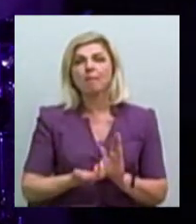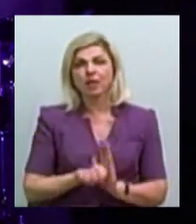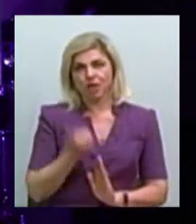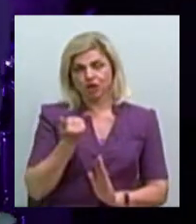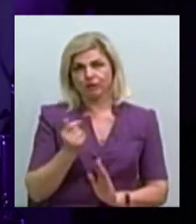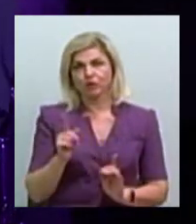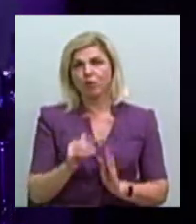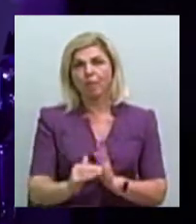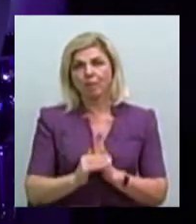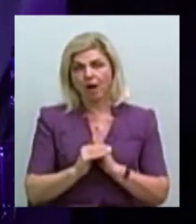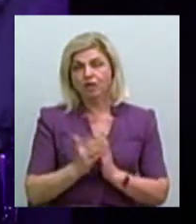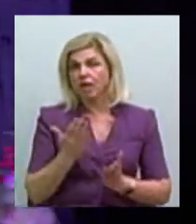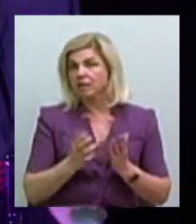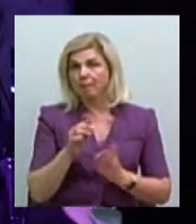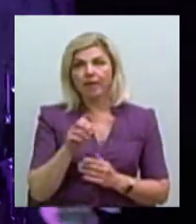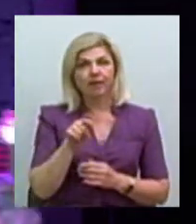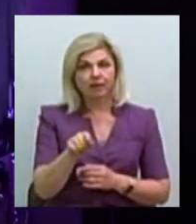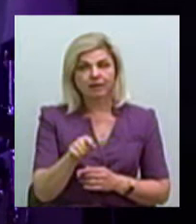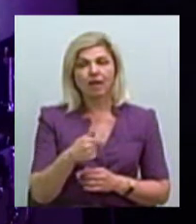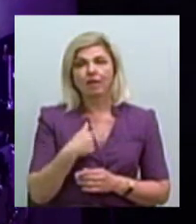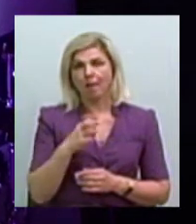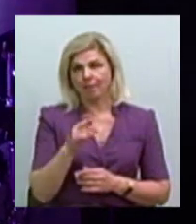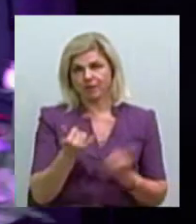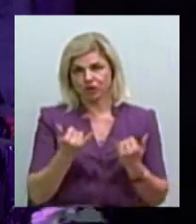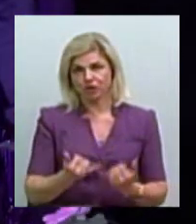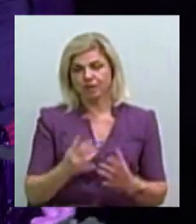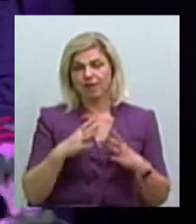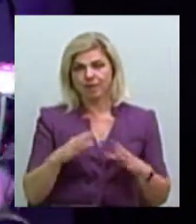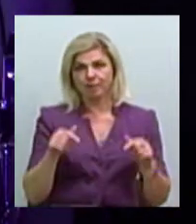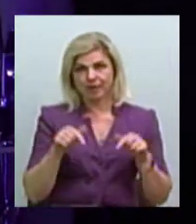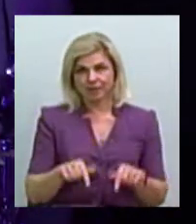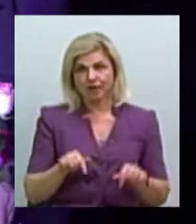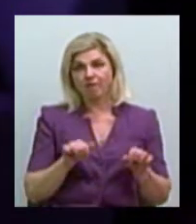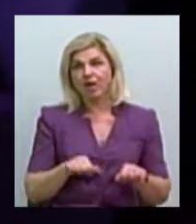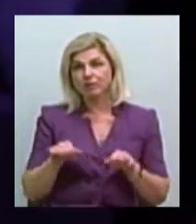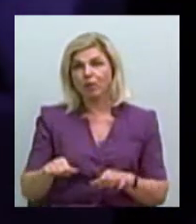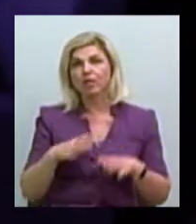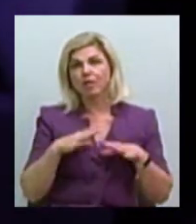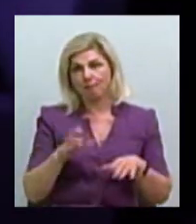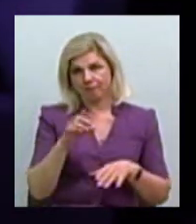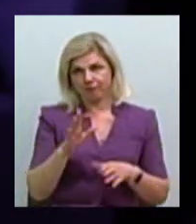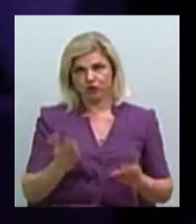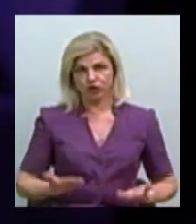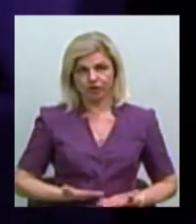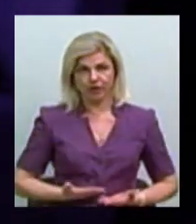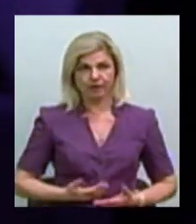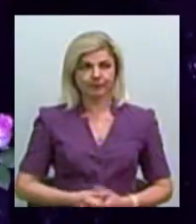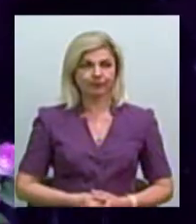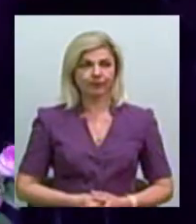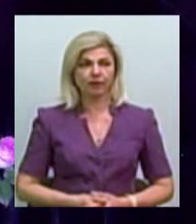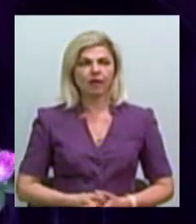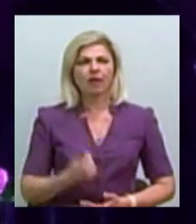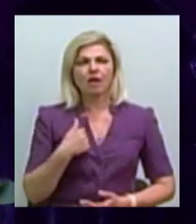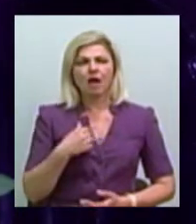ти мені допомагаєш. Якщо б не ти, мене б зараз не було тут, і, можливо, б взагалі не було в живих. Я был обречен